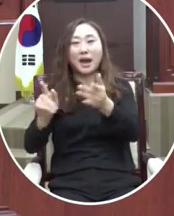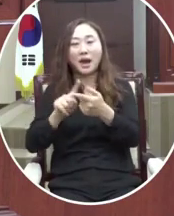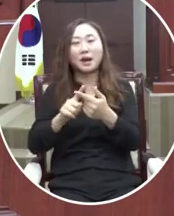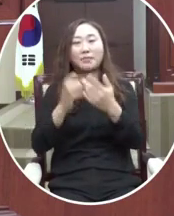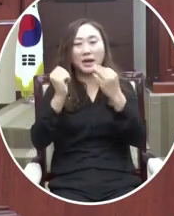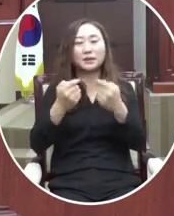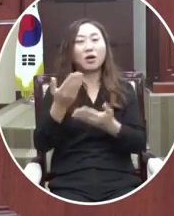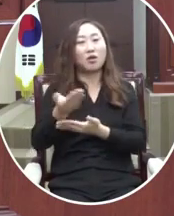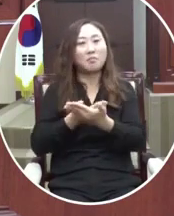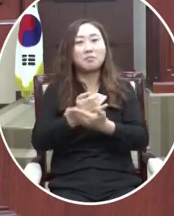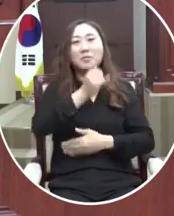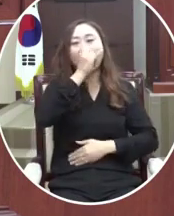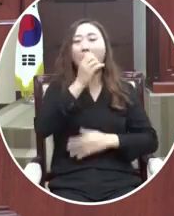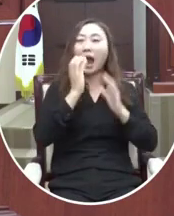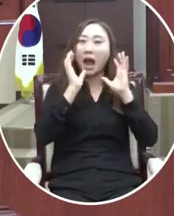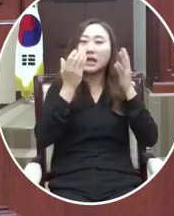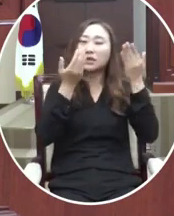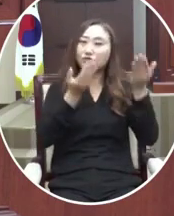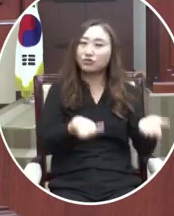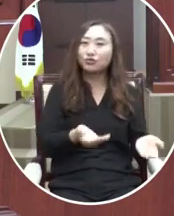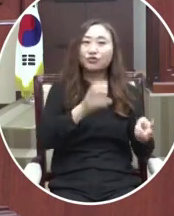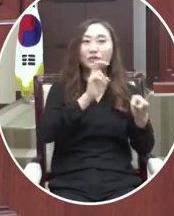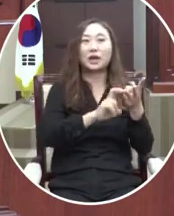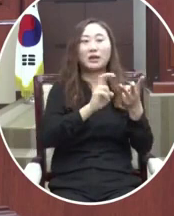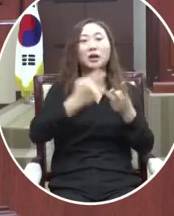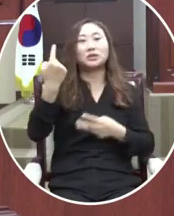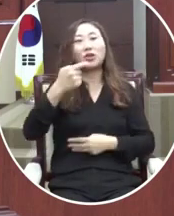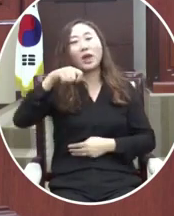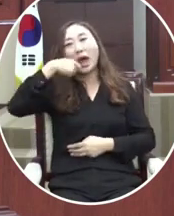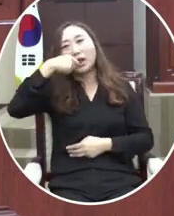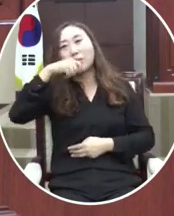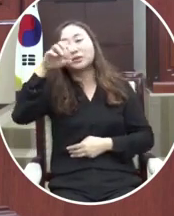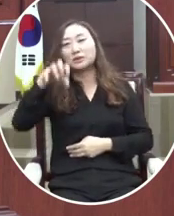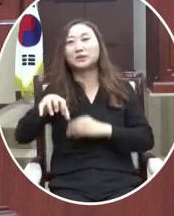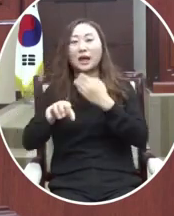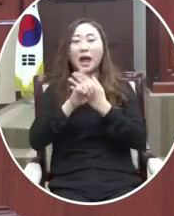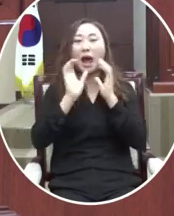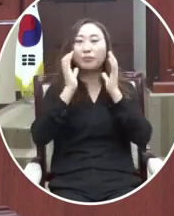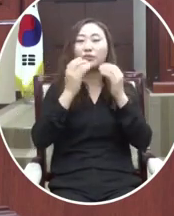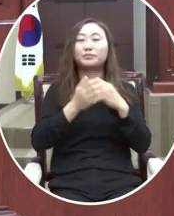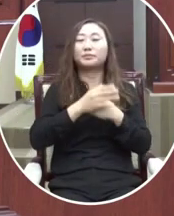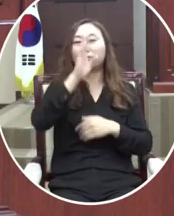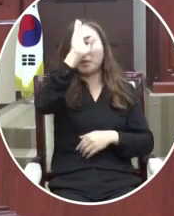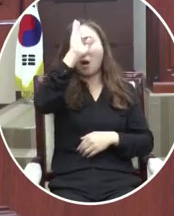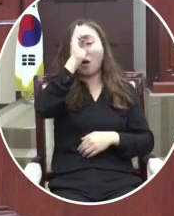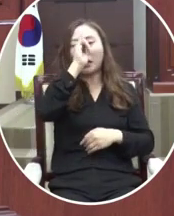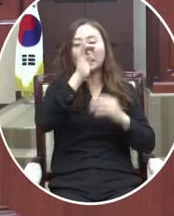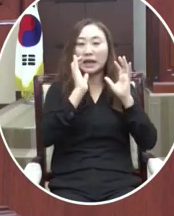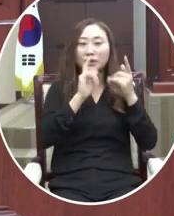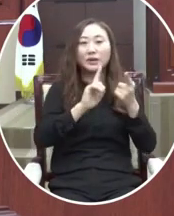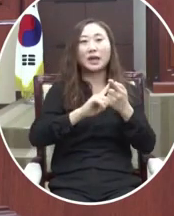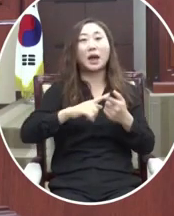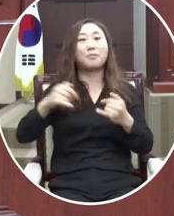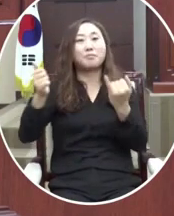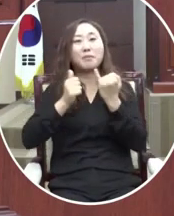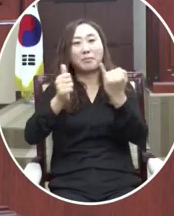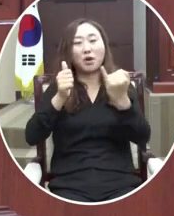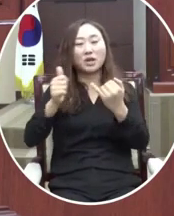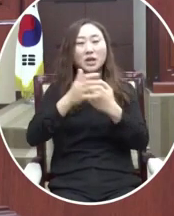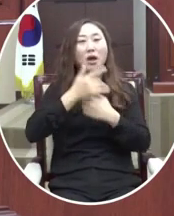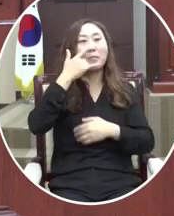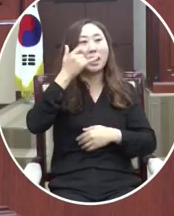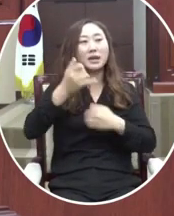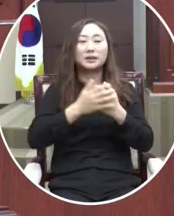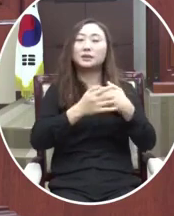어려움을 함께 나누고 아유 센터 천원 아동 식단 프나이 돌봄 센터를 통해 일하는 엄마 아빠의 가장 큰